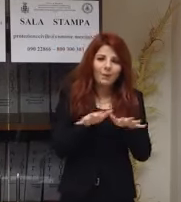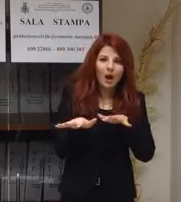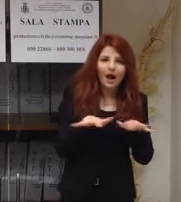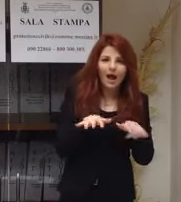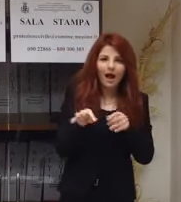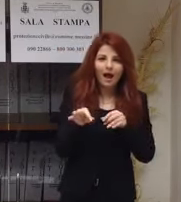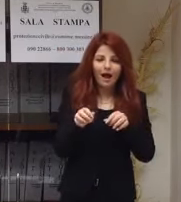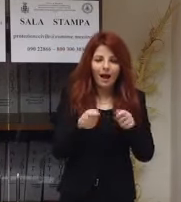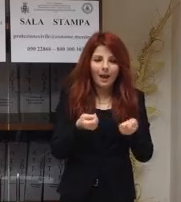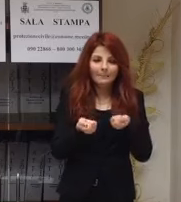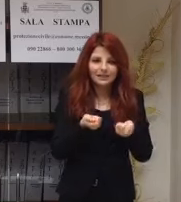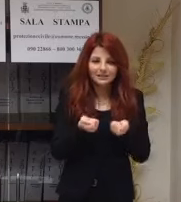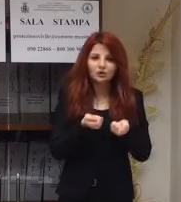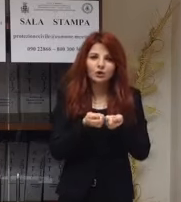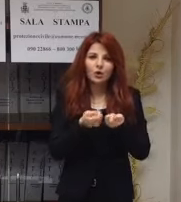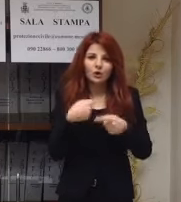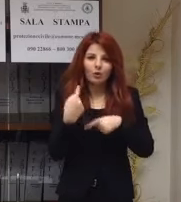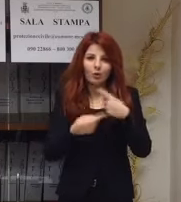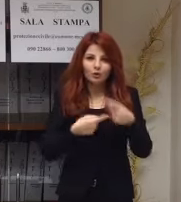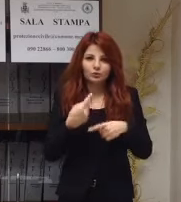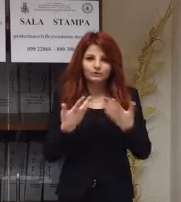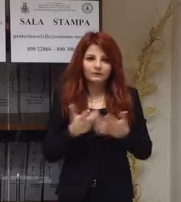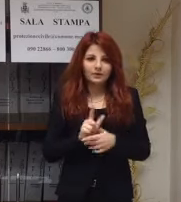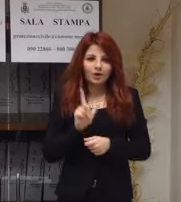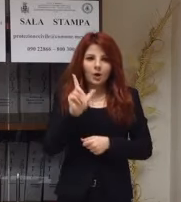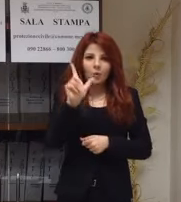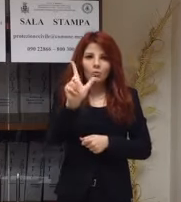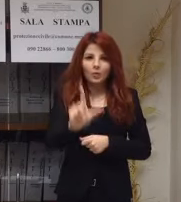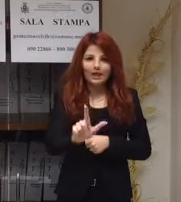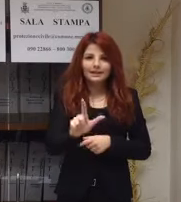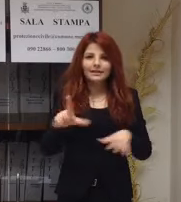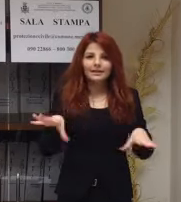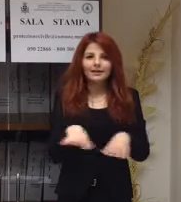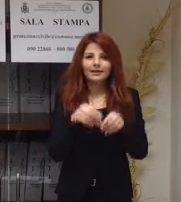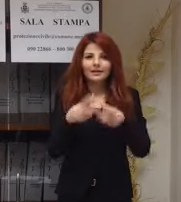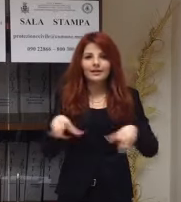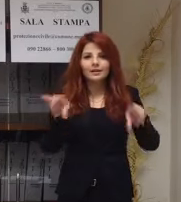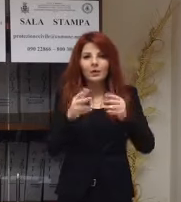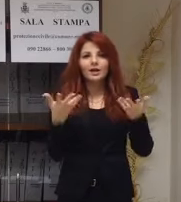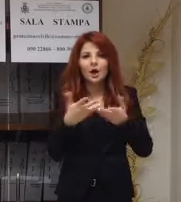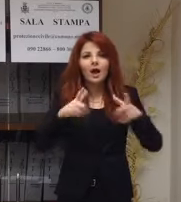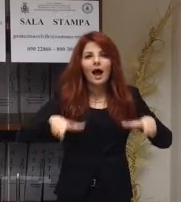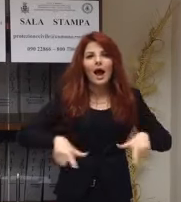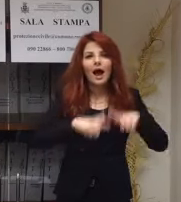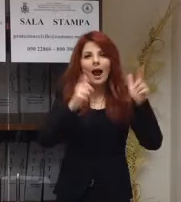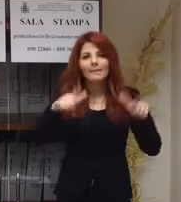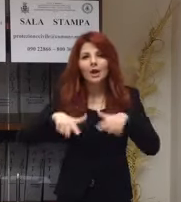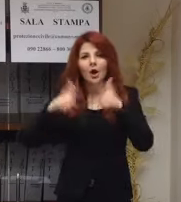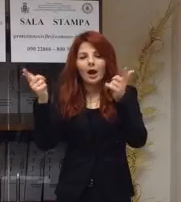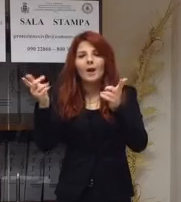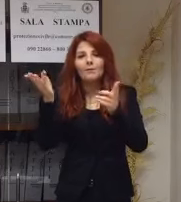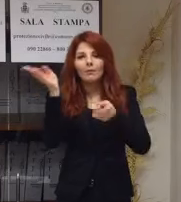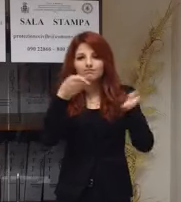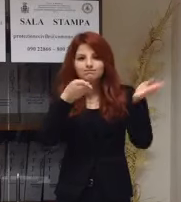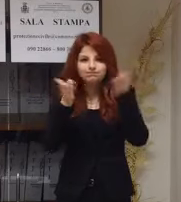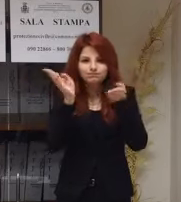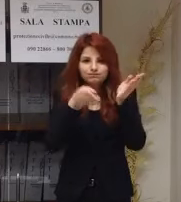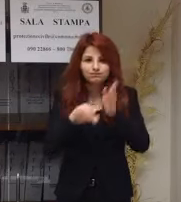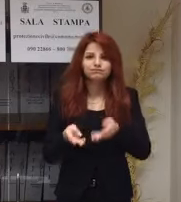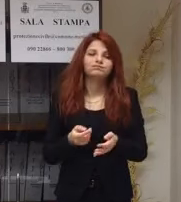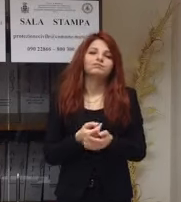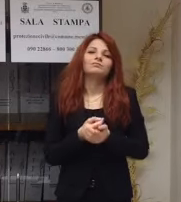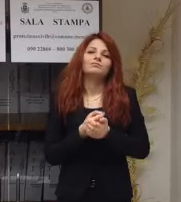lunedì riprenderanno le risagomature delle alberature in città, quindi ripartono gli interventi di potatura degli alberi per